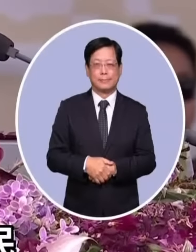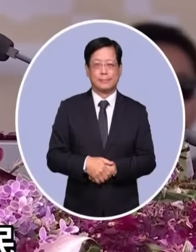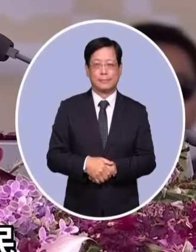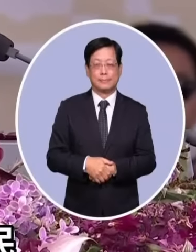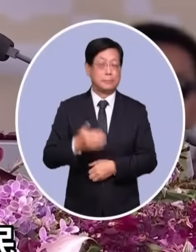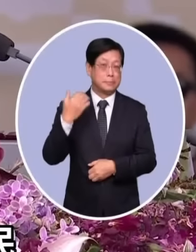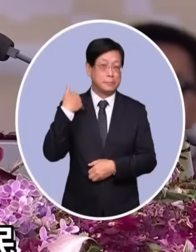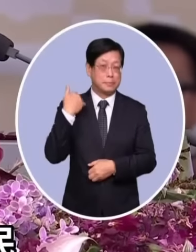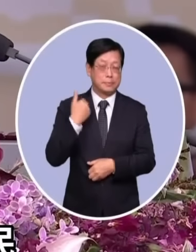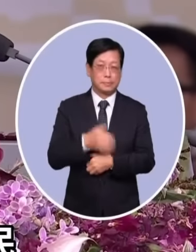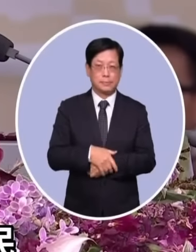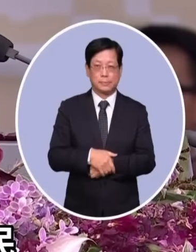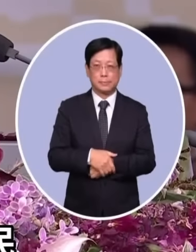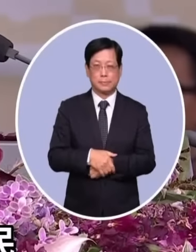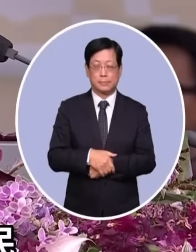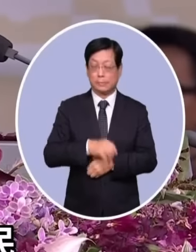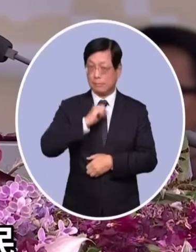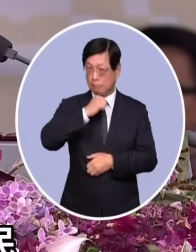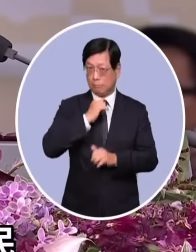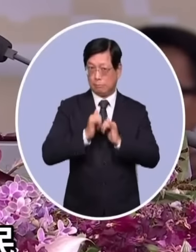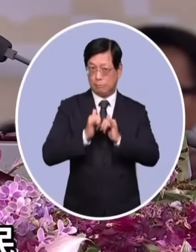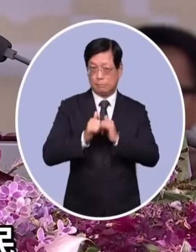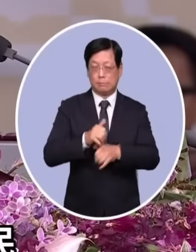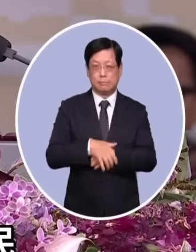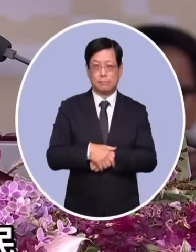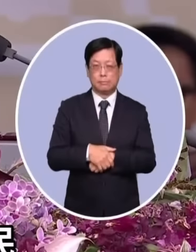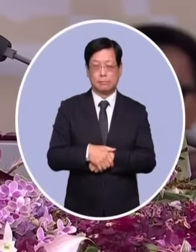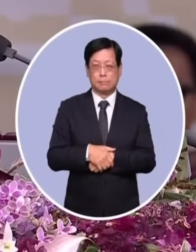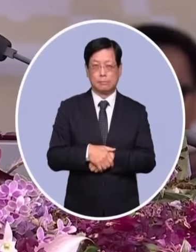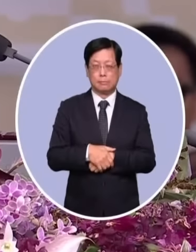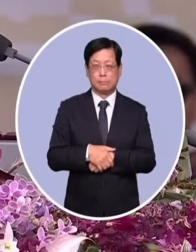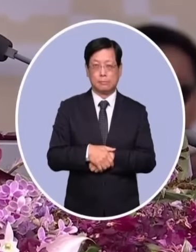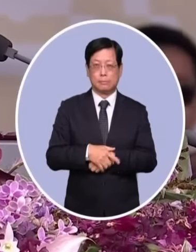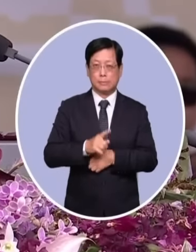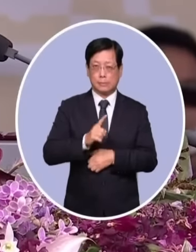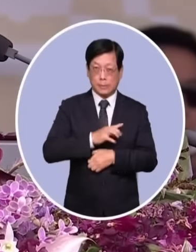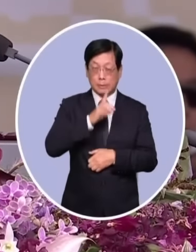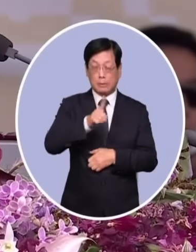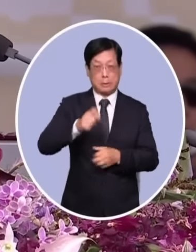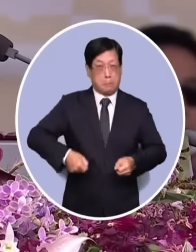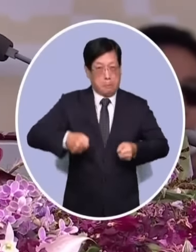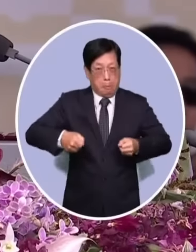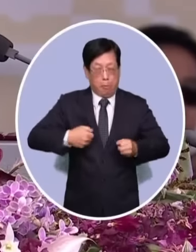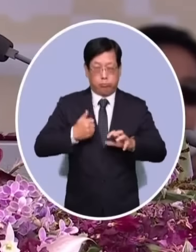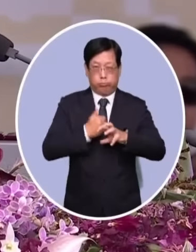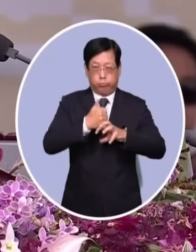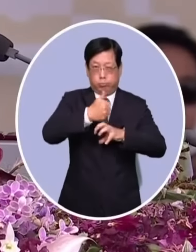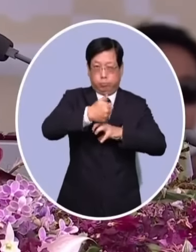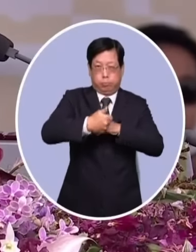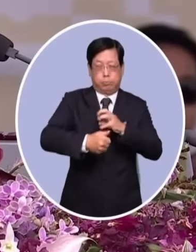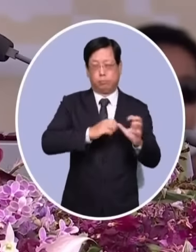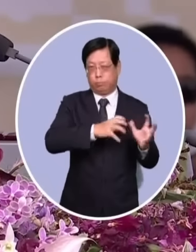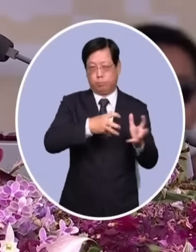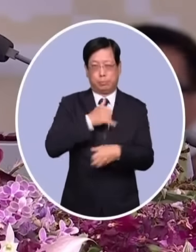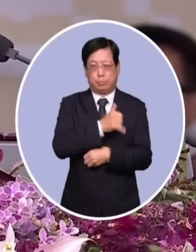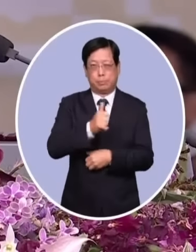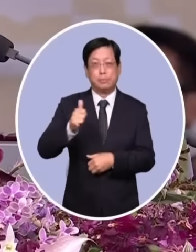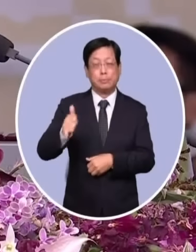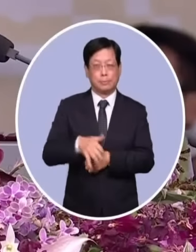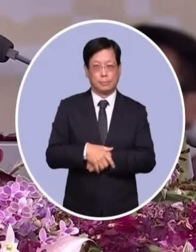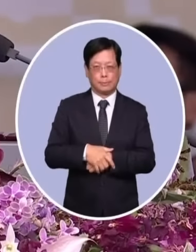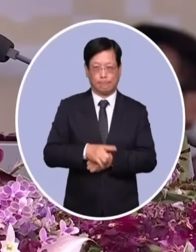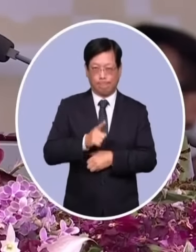过去，台湾人民用一卡皮箱招骗全世界，